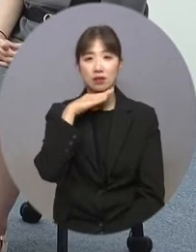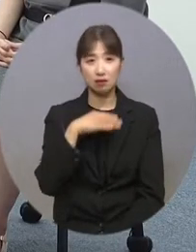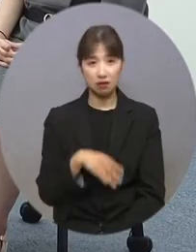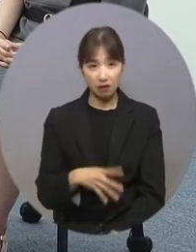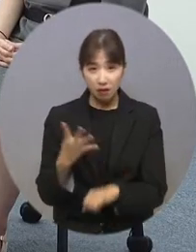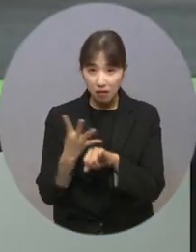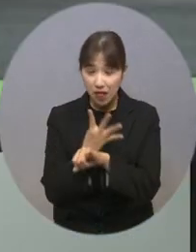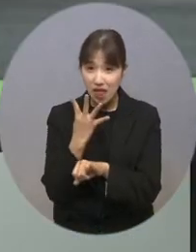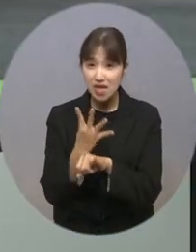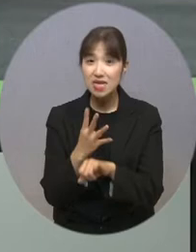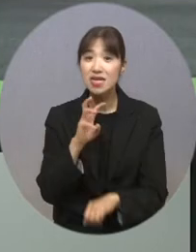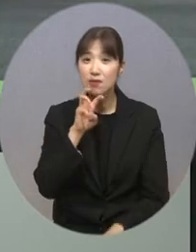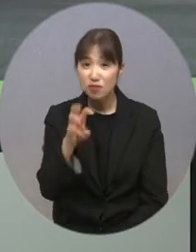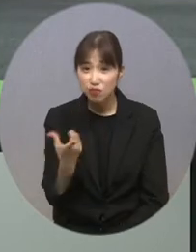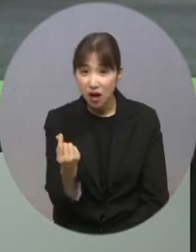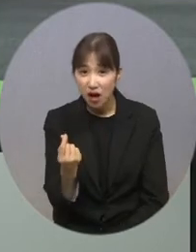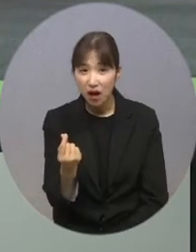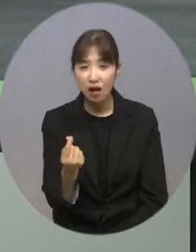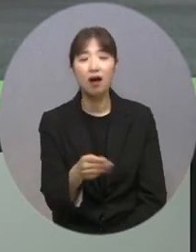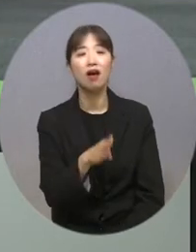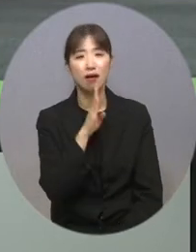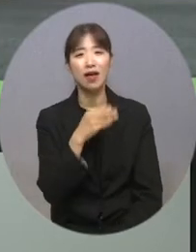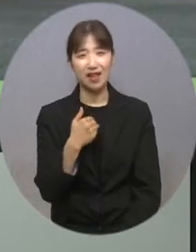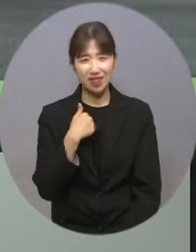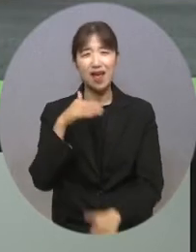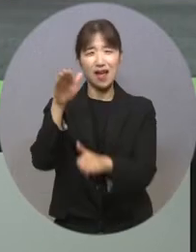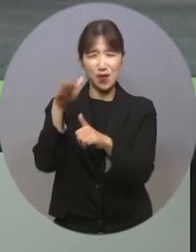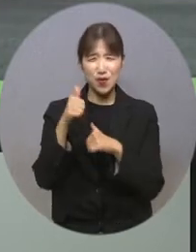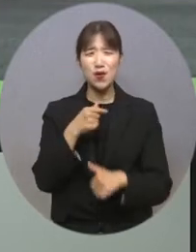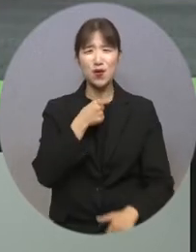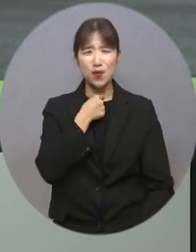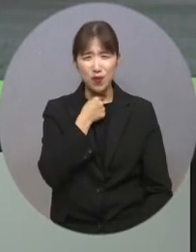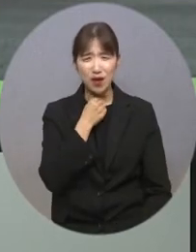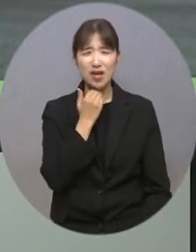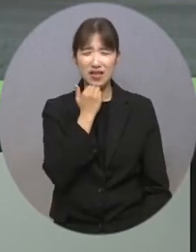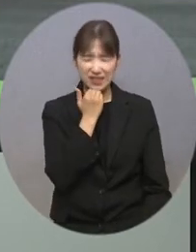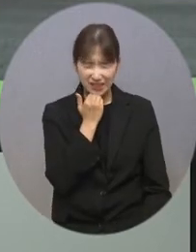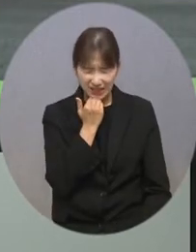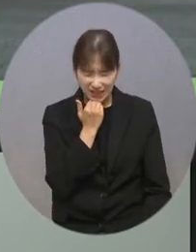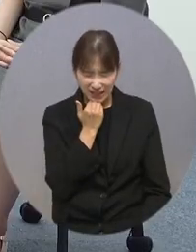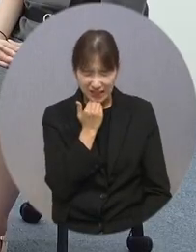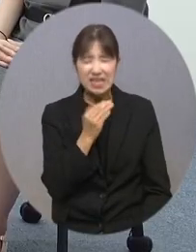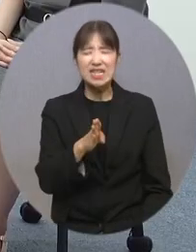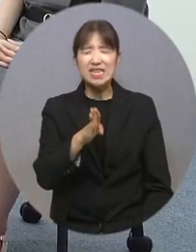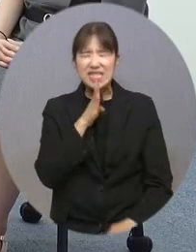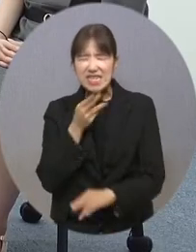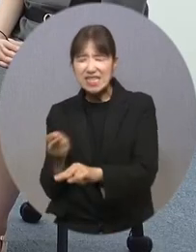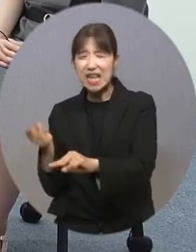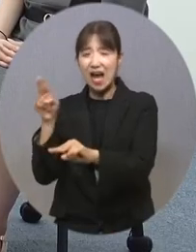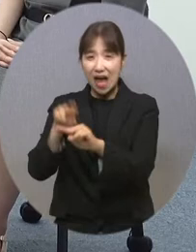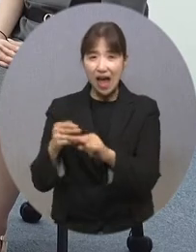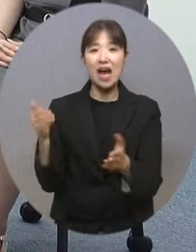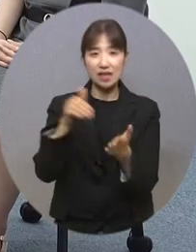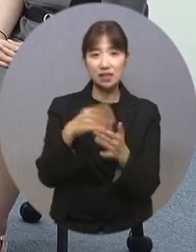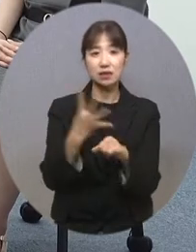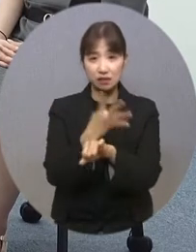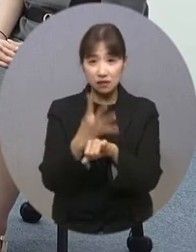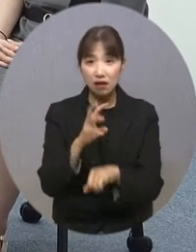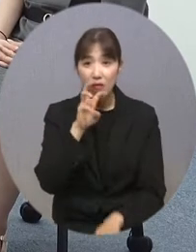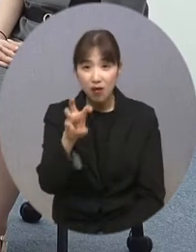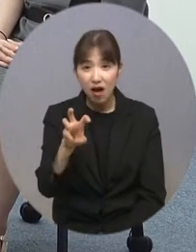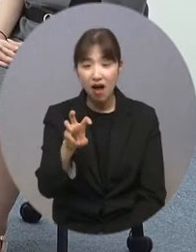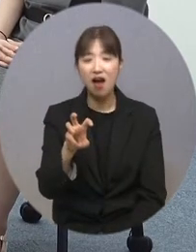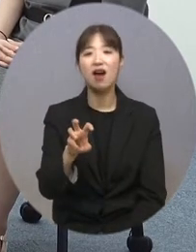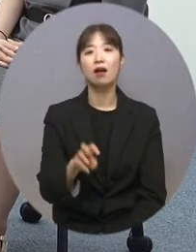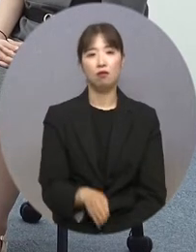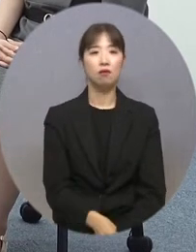4시간 말이야 그래도 이제 내가 타고 싶어서 불렀어 렌트 부터 실제 타기 까지 타기 까지 되 시간 탓 네